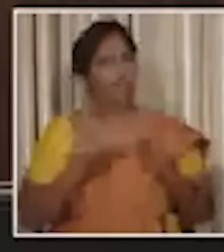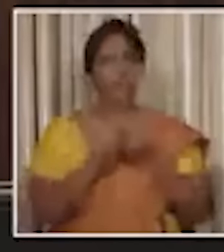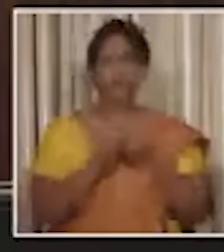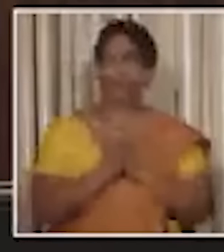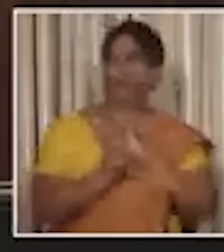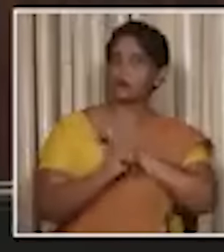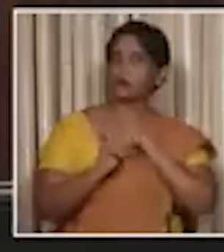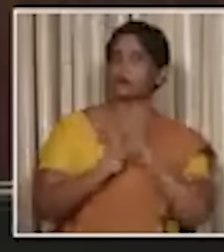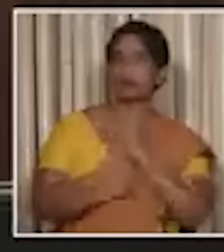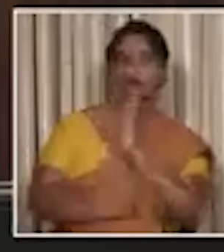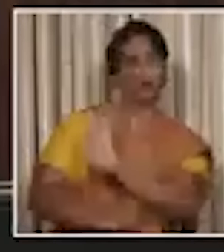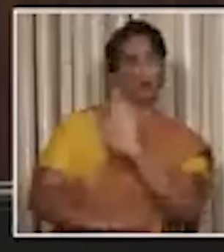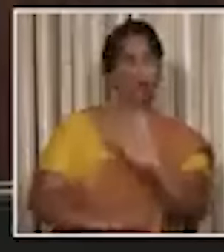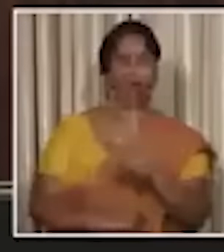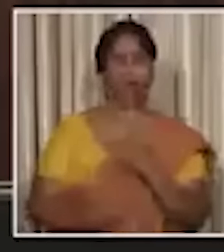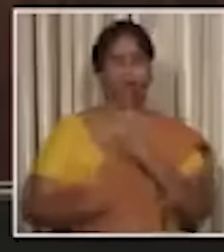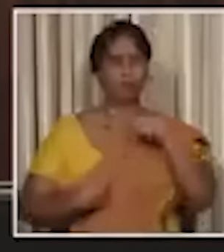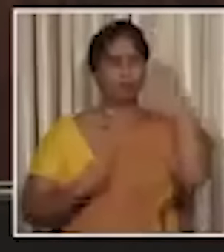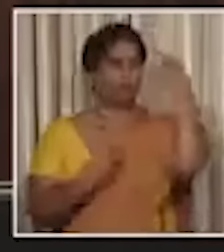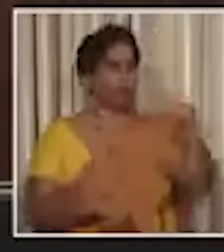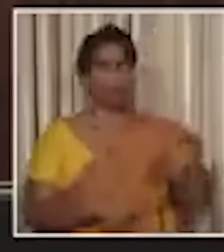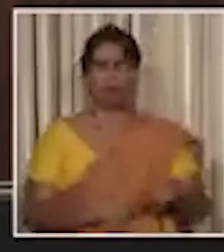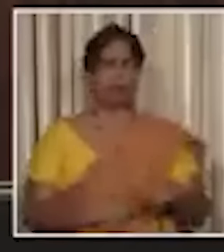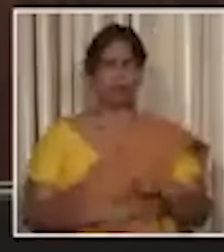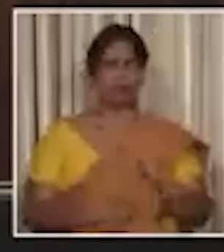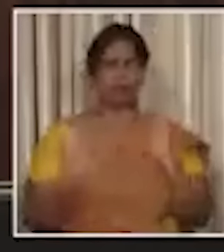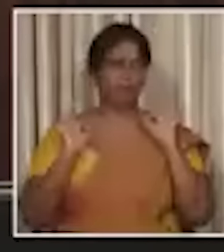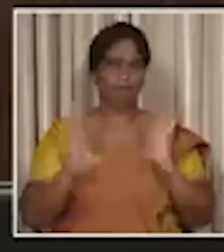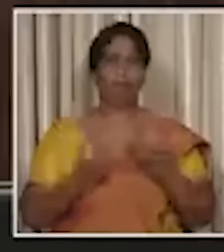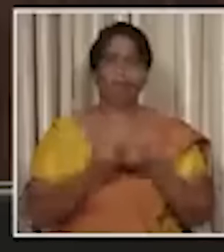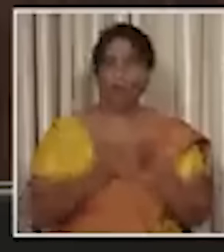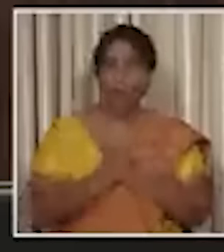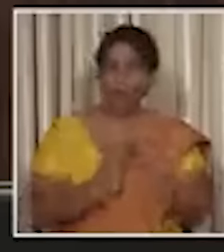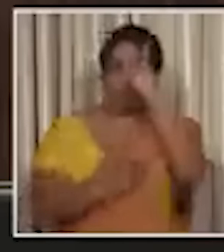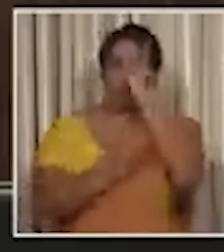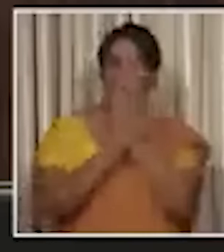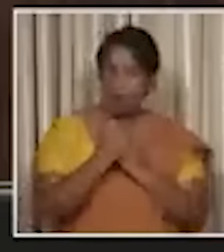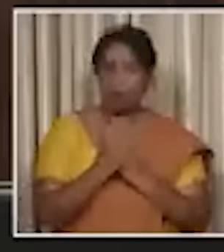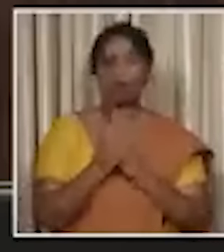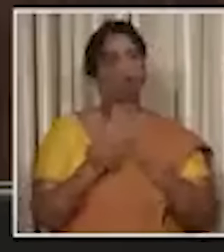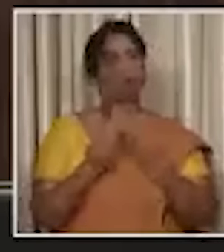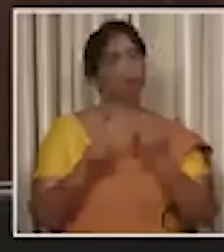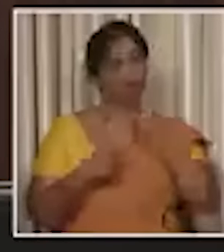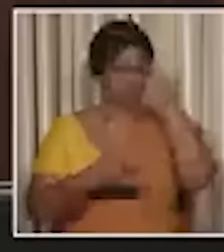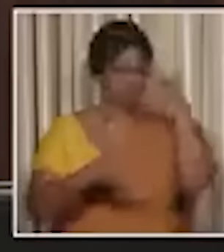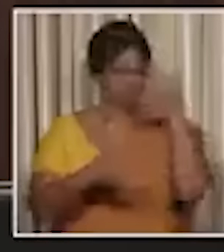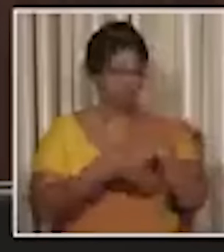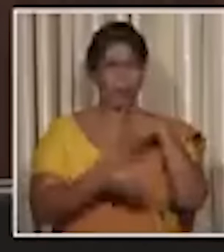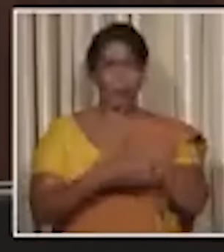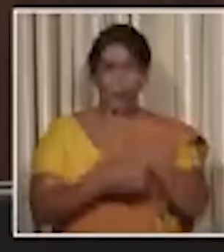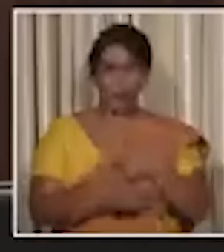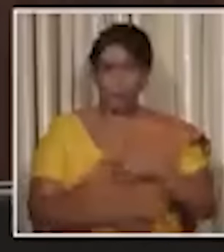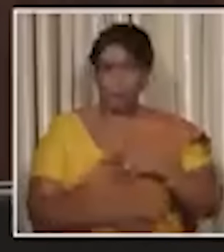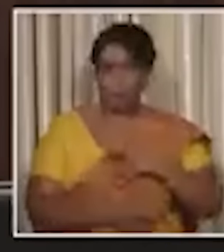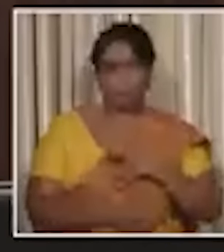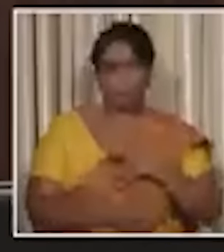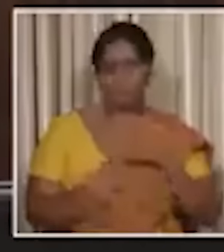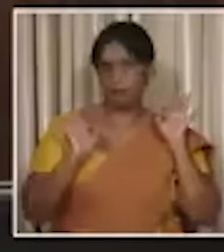අනුව හුදකලා වීමට ලක් විය යුතුනේ. තමන් අදහන ආගම තමන්ට අතිරේක පීඩාවක් ගෙන දෙනවාය කියලා හැඟීමක් ඇති විය